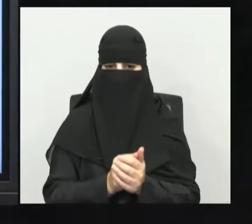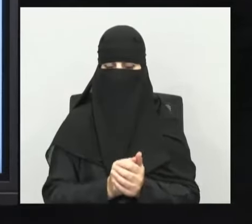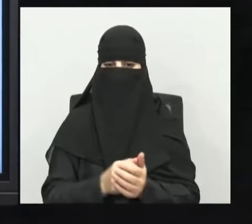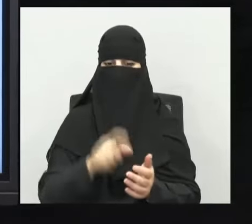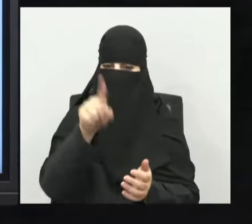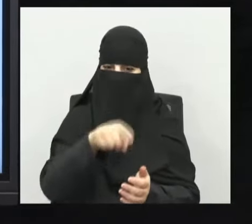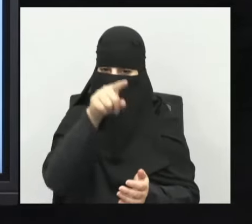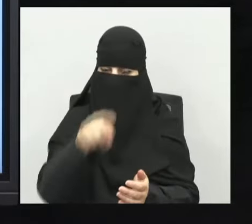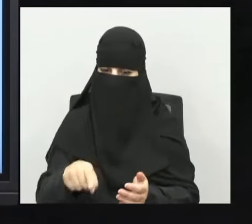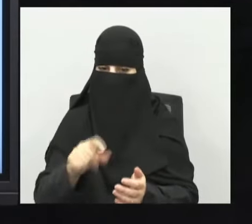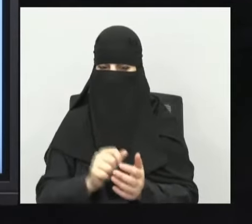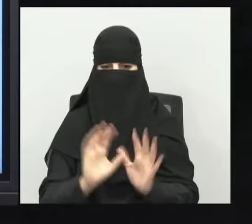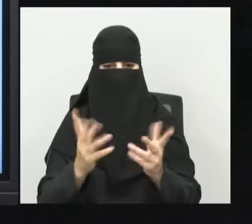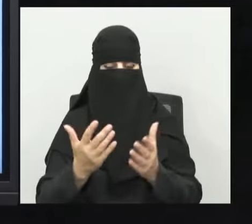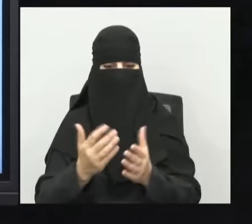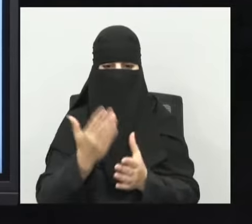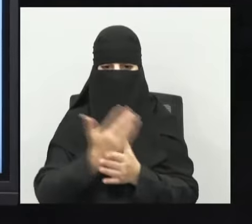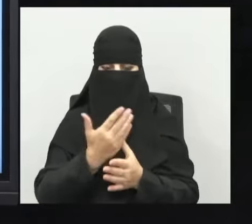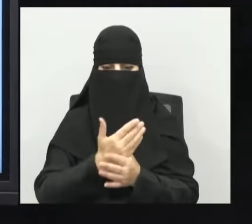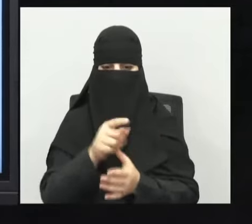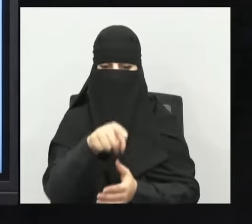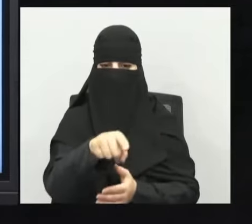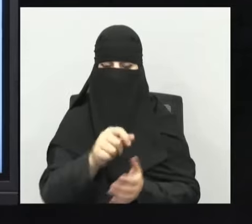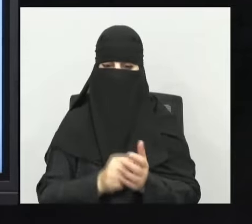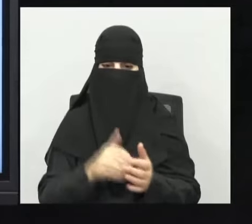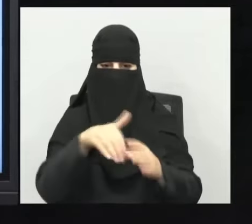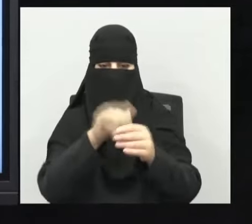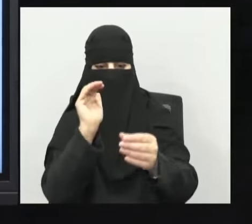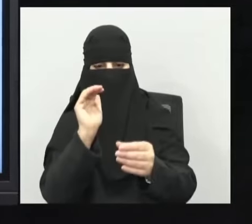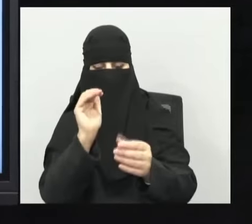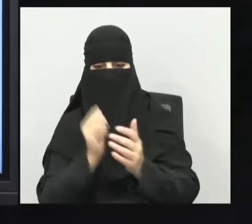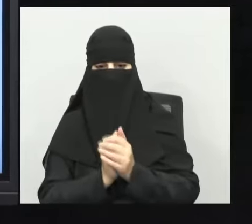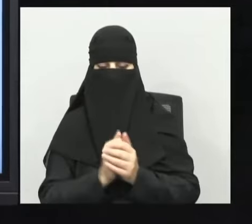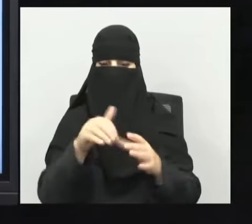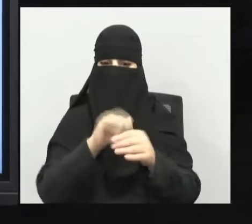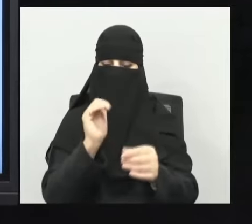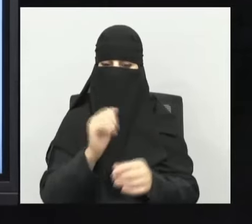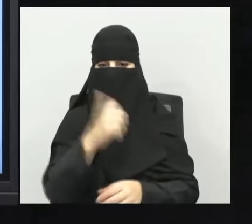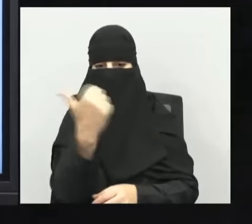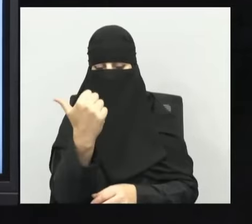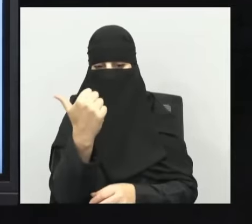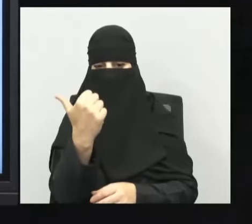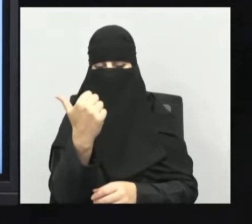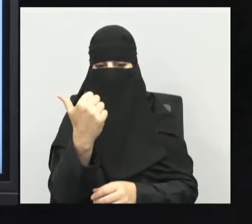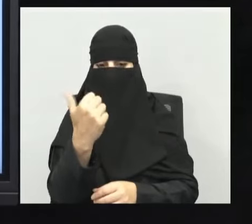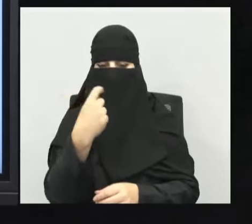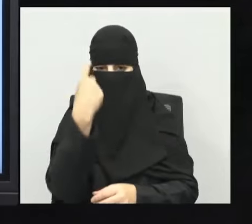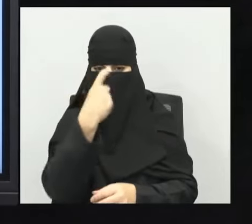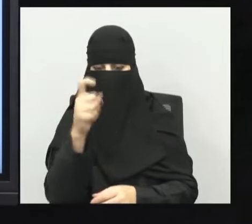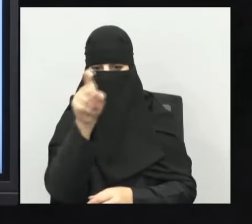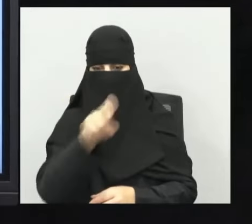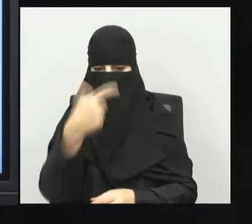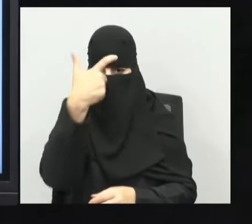خاطئ صح ولا لا يا ابطال لماذا لانه هذه هي المخرجات المخرجات سته اذا انا اسال نفسي